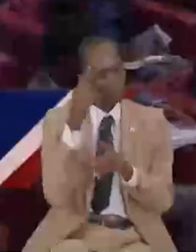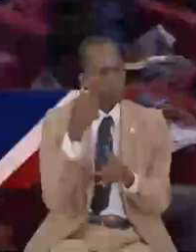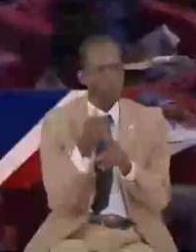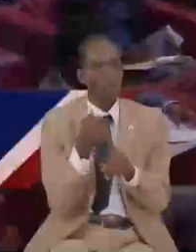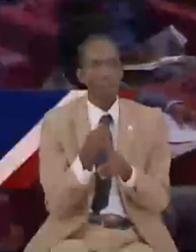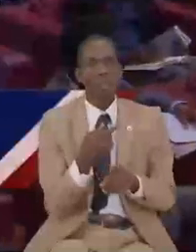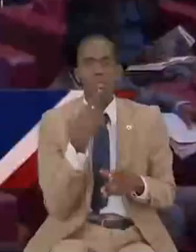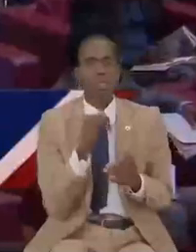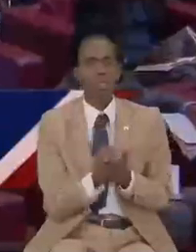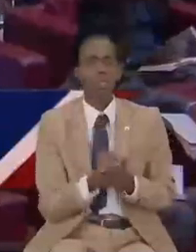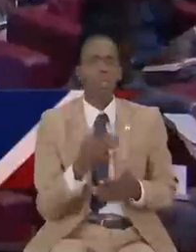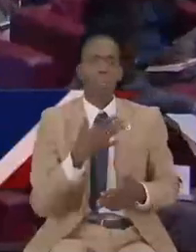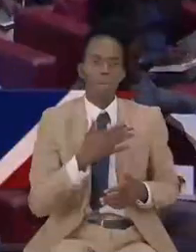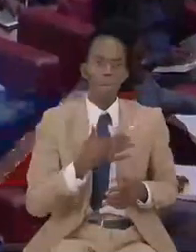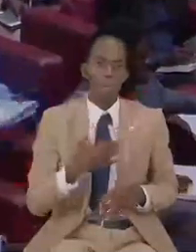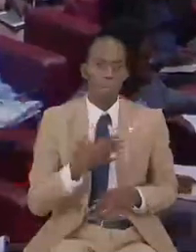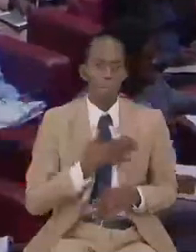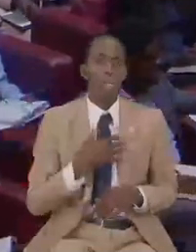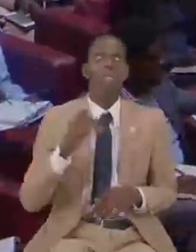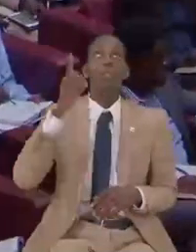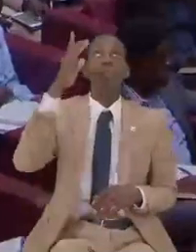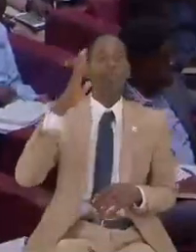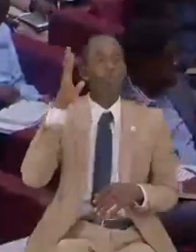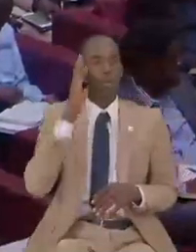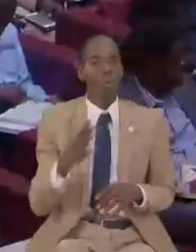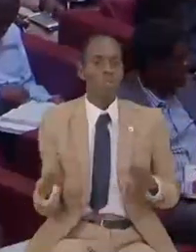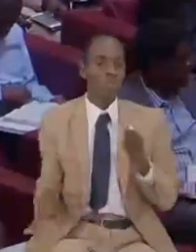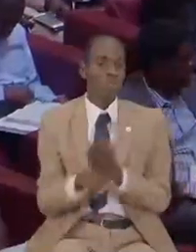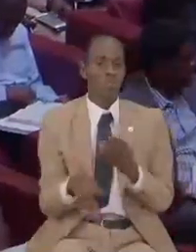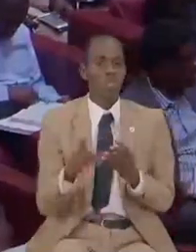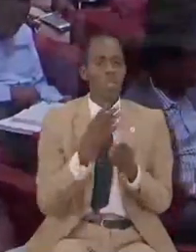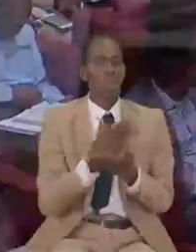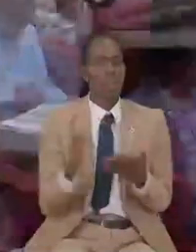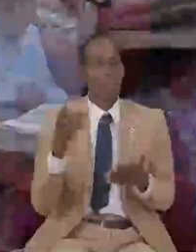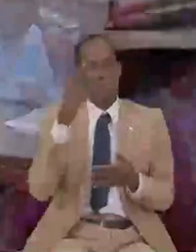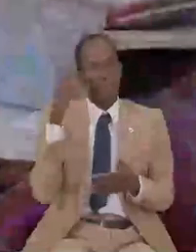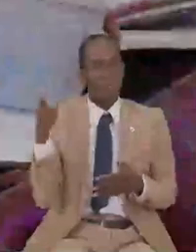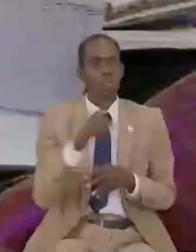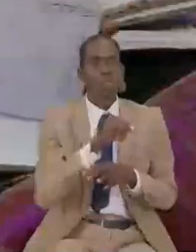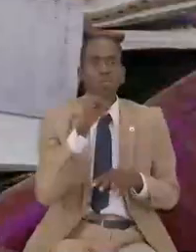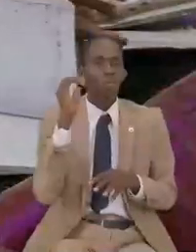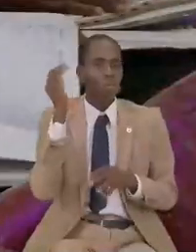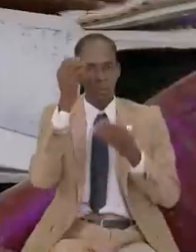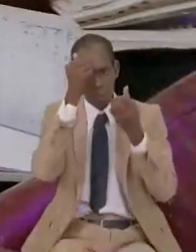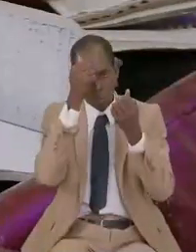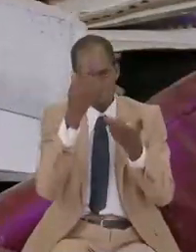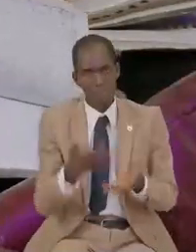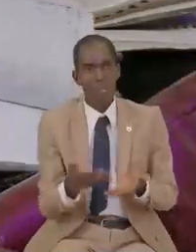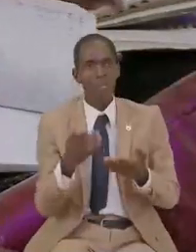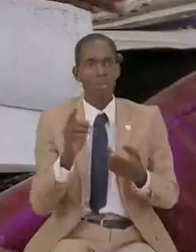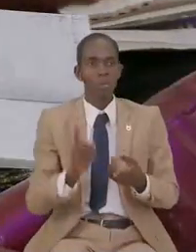17. Mon Dieu les rejettera parce qu'ils ne l'ont pas écouté.